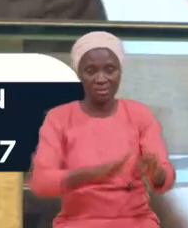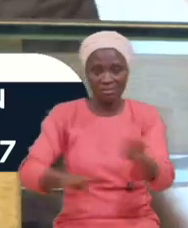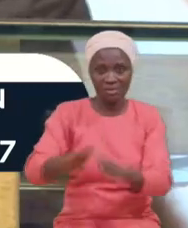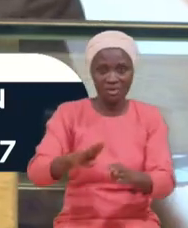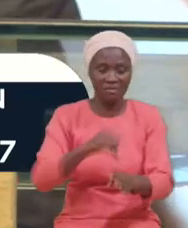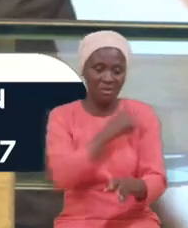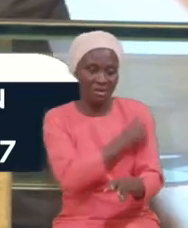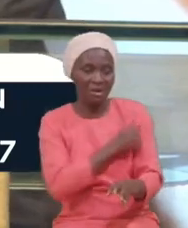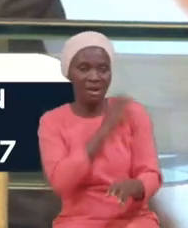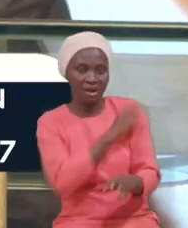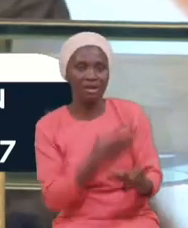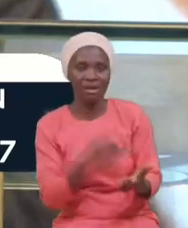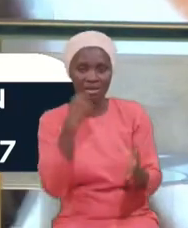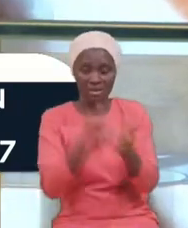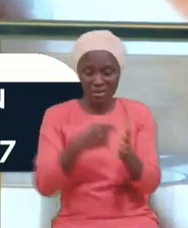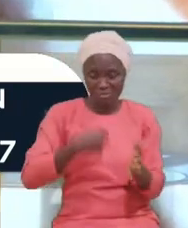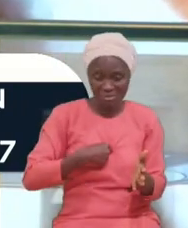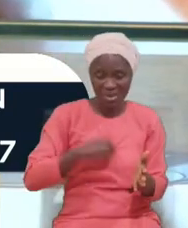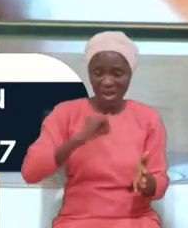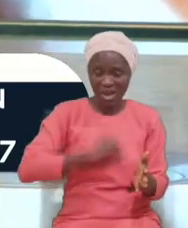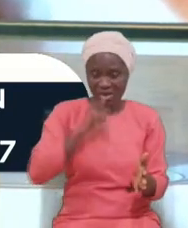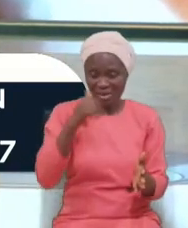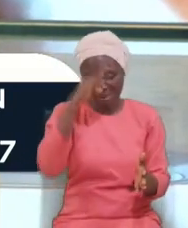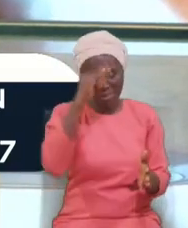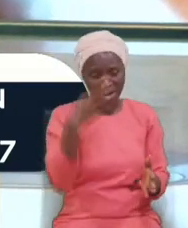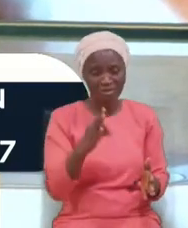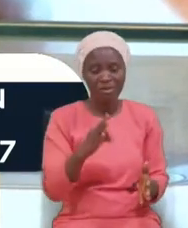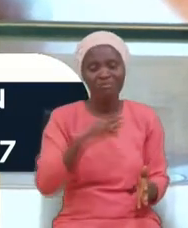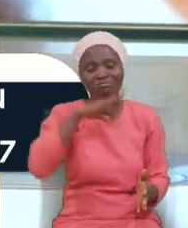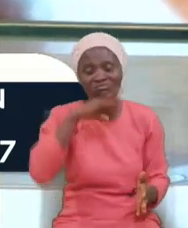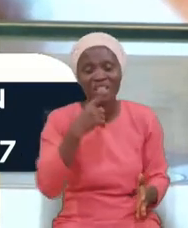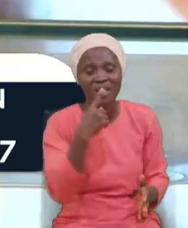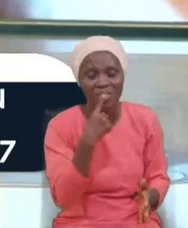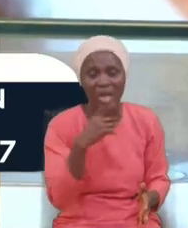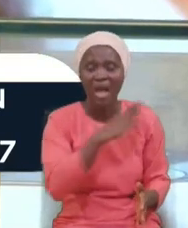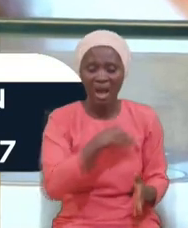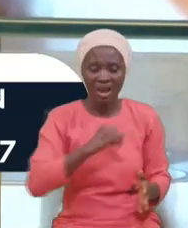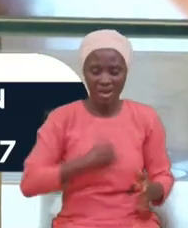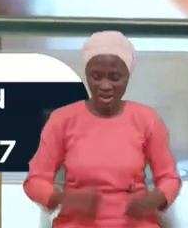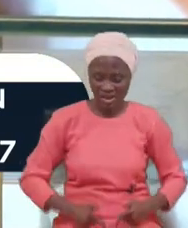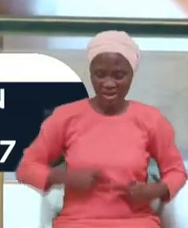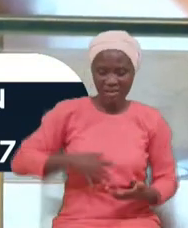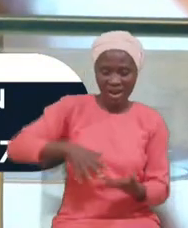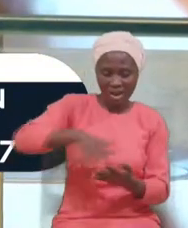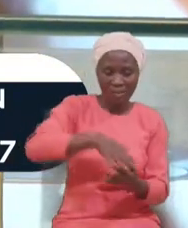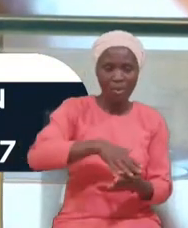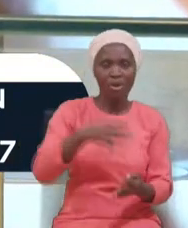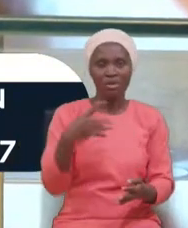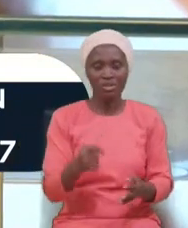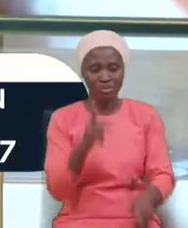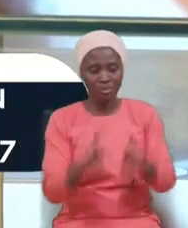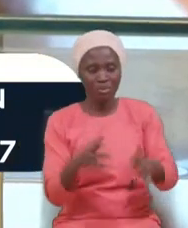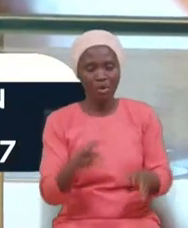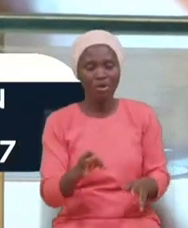son habitude que je suis un homme dont les lèvres sont impures. J'habite au milieu d'un peuple dont